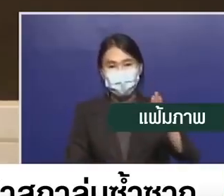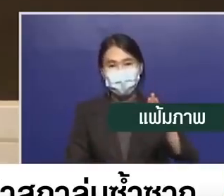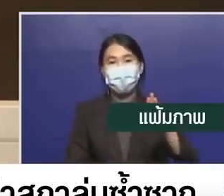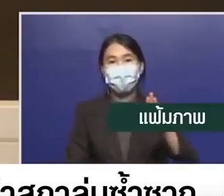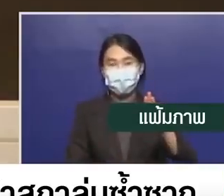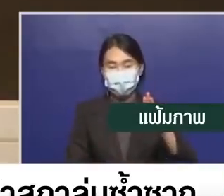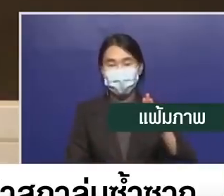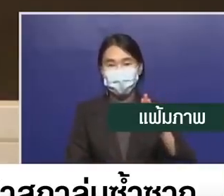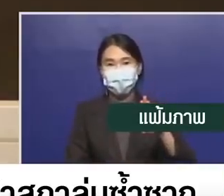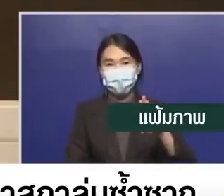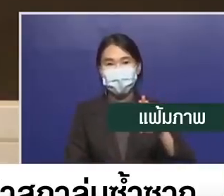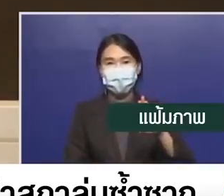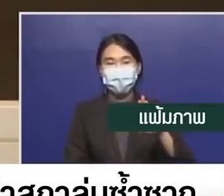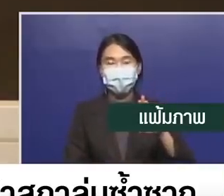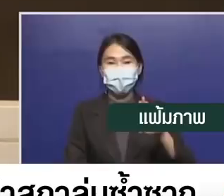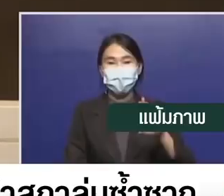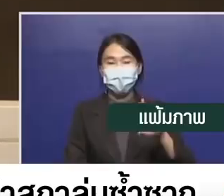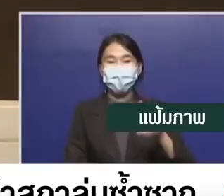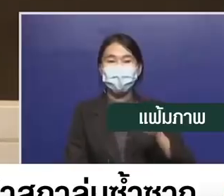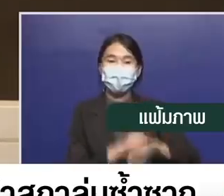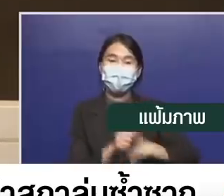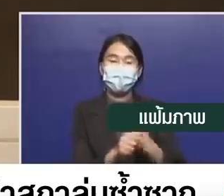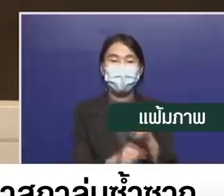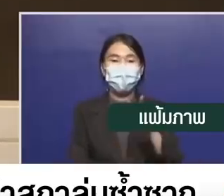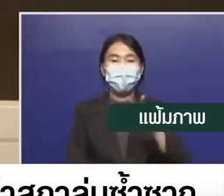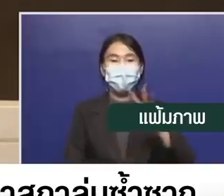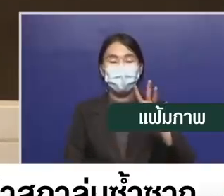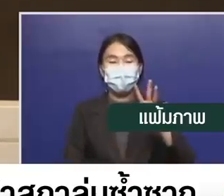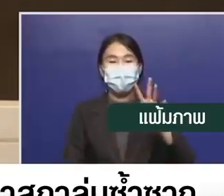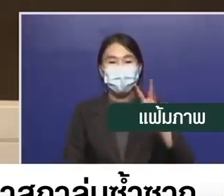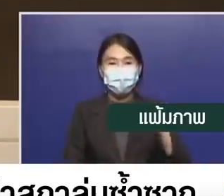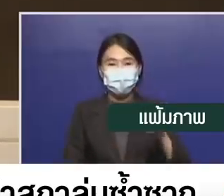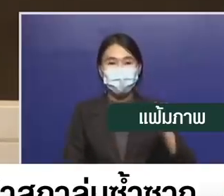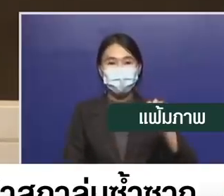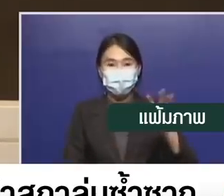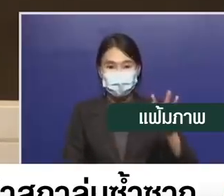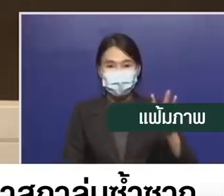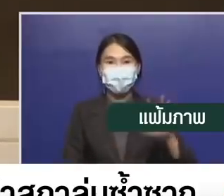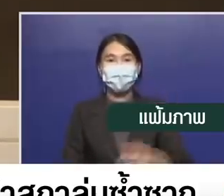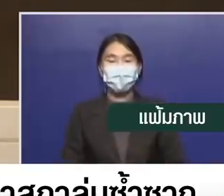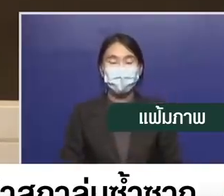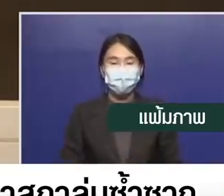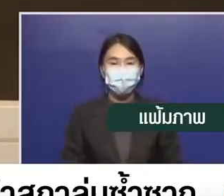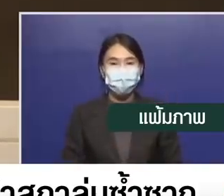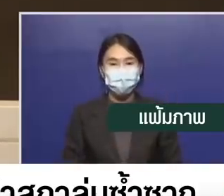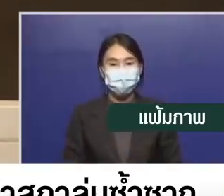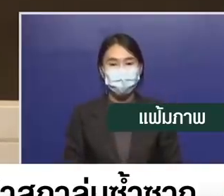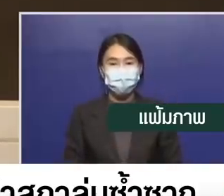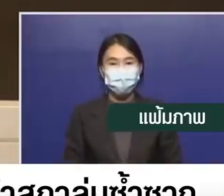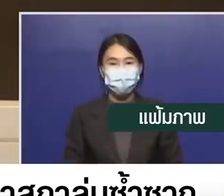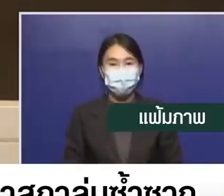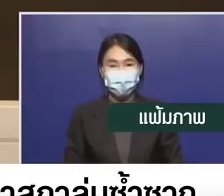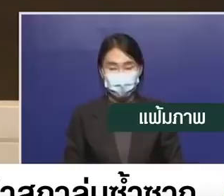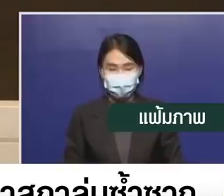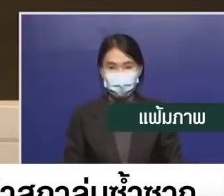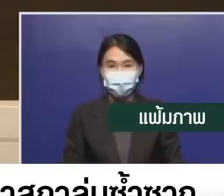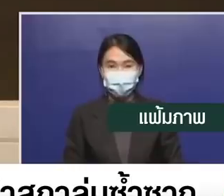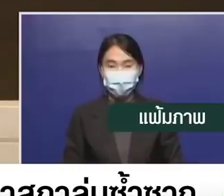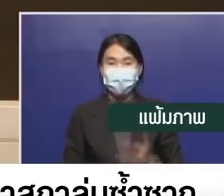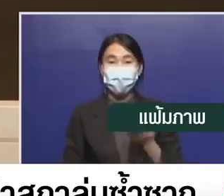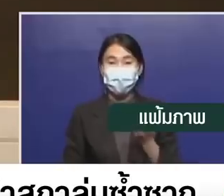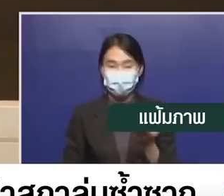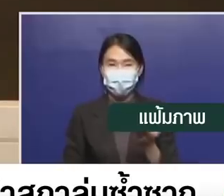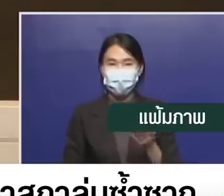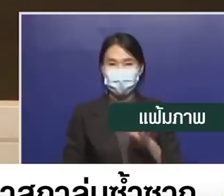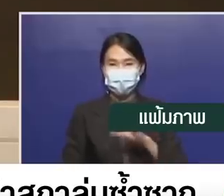จจริงดูในช่วงนั้นองค์ประชุมครบแต่สมาชิกไม่กดบัตรแสดงตนซึ่งสามารถทำได้แต่ไม่ทำโ